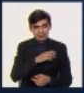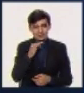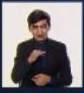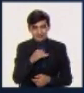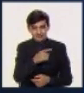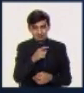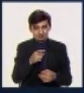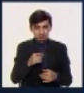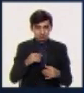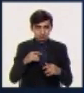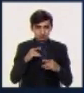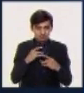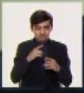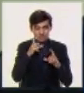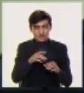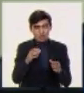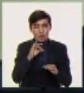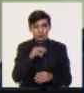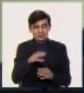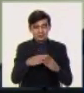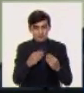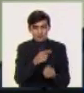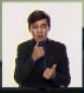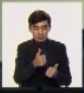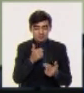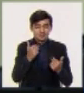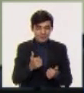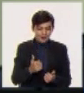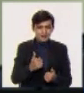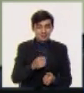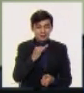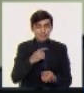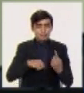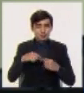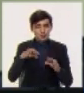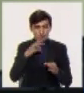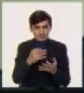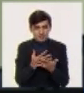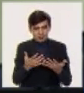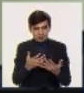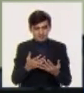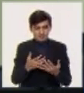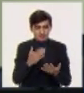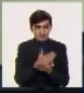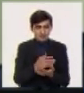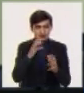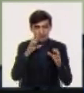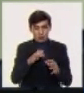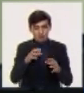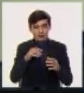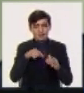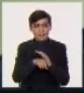изолировать этого агрессора от семьи. Это очень хорошая мера, но мы сейчас столкнулись с серьезным сопротивлением в